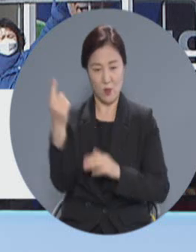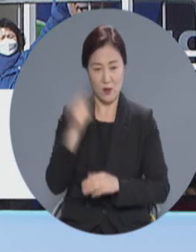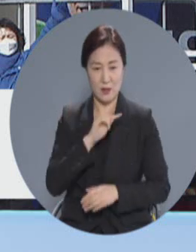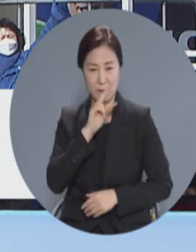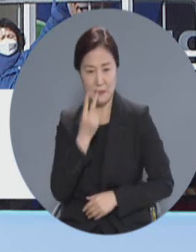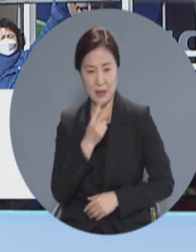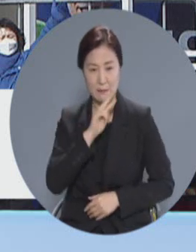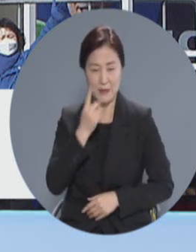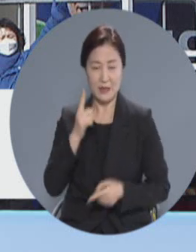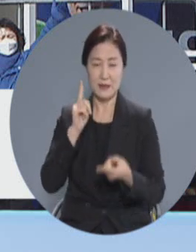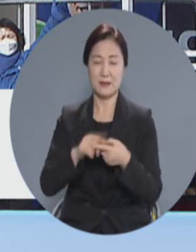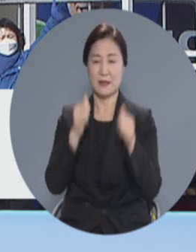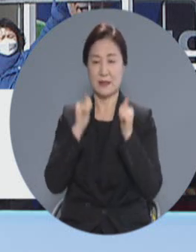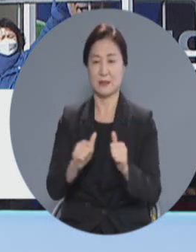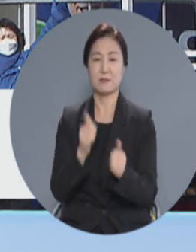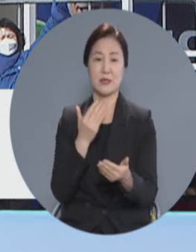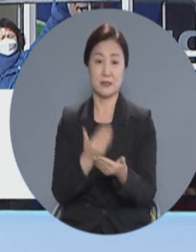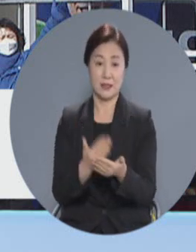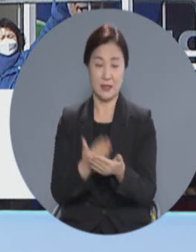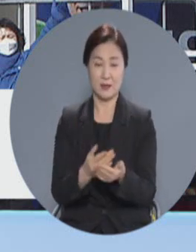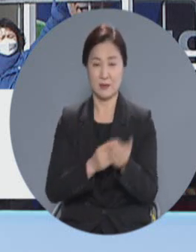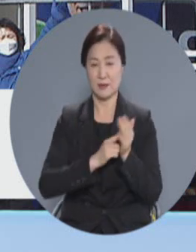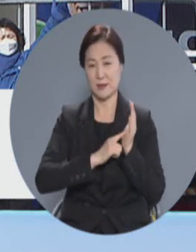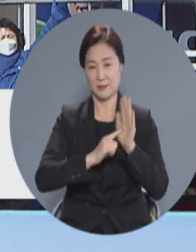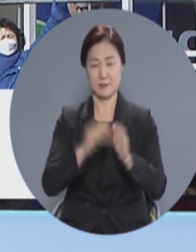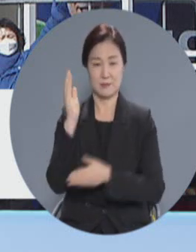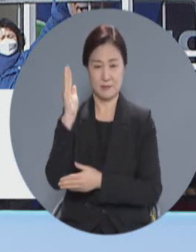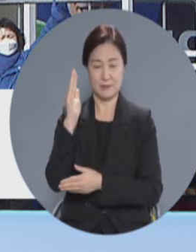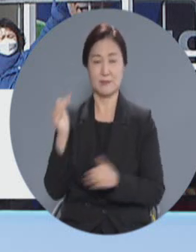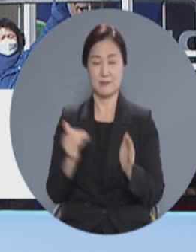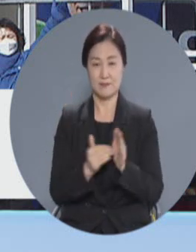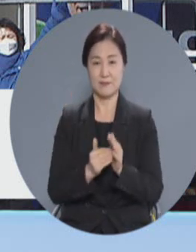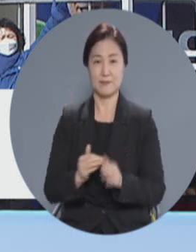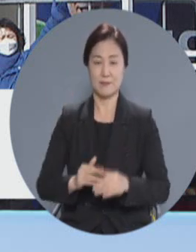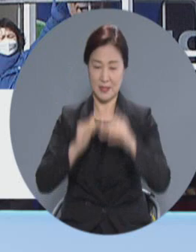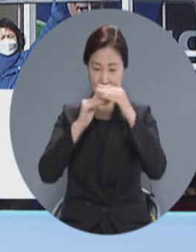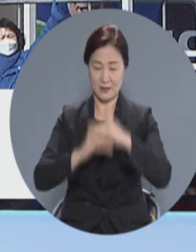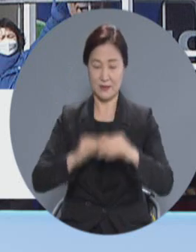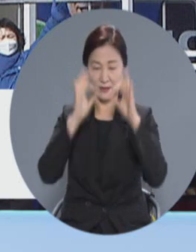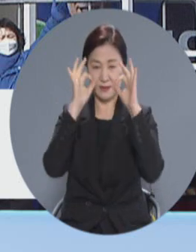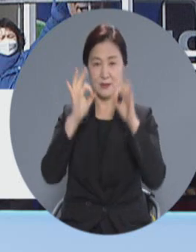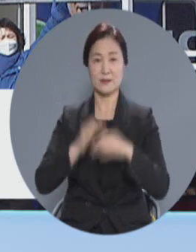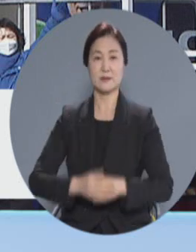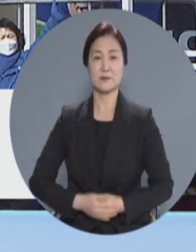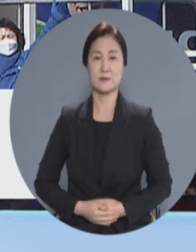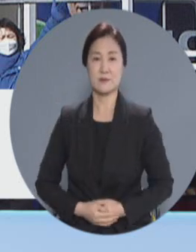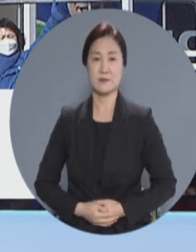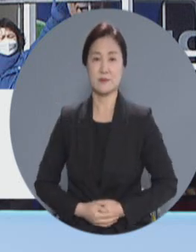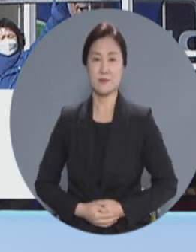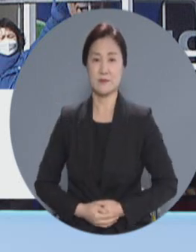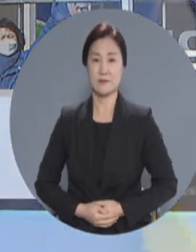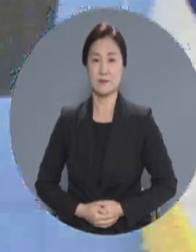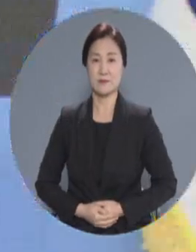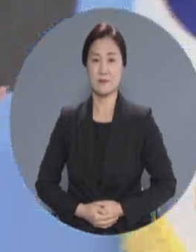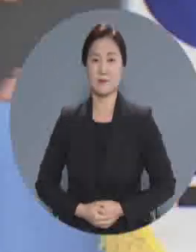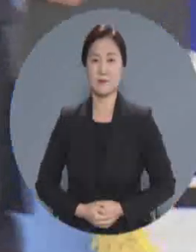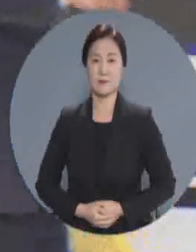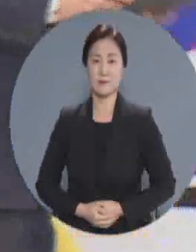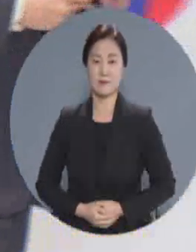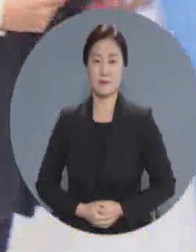반칙을 심판해달라며 호남 유권자들의 결집을 호소했습니다. 문형철 기자의 보도입니다.